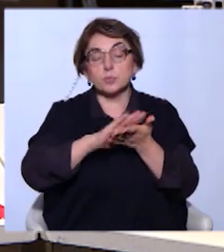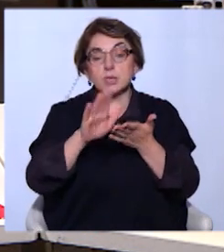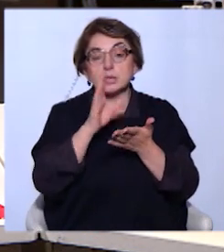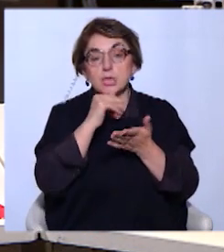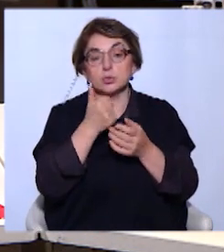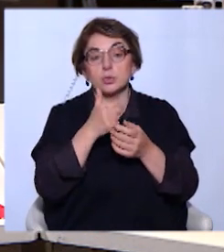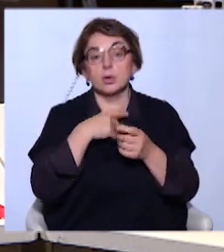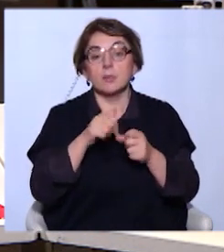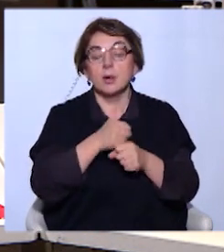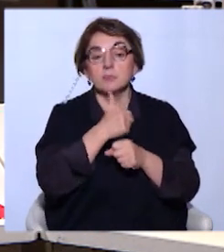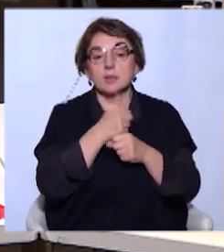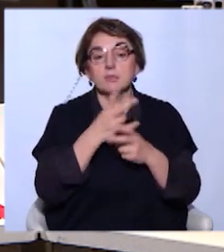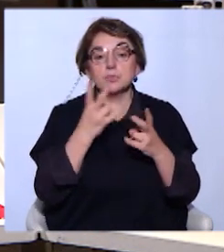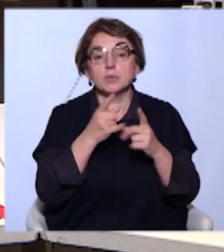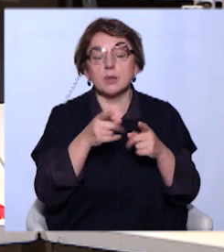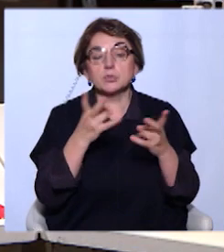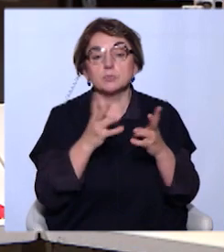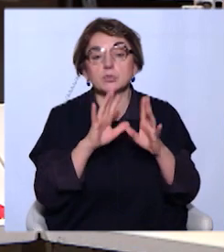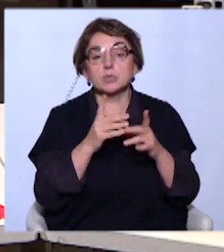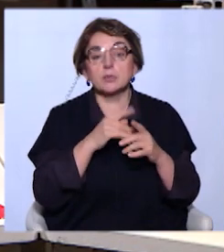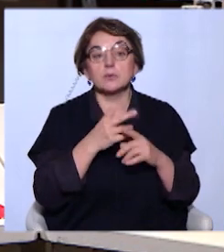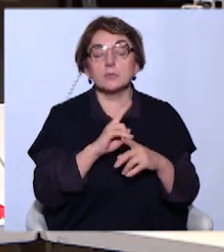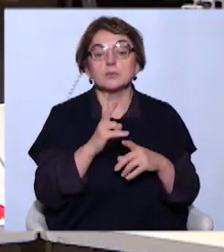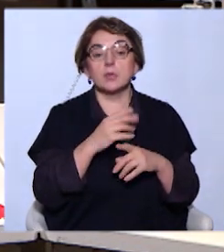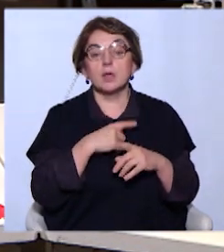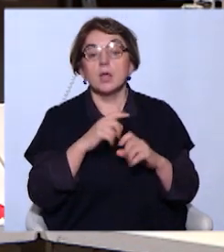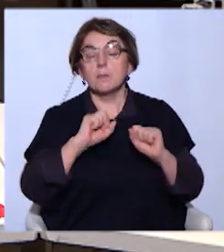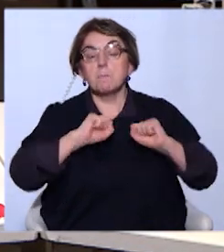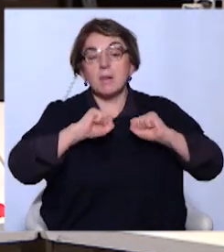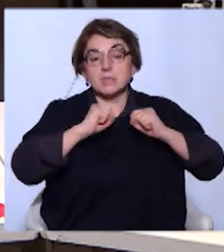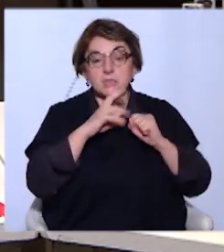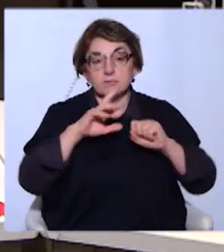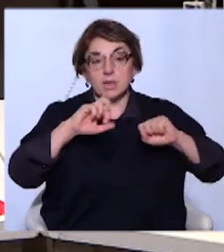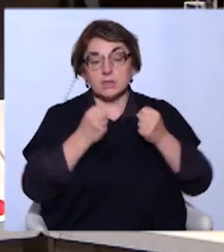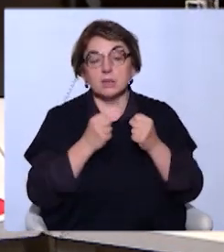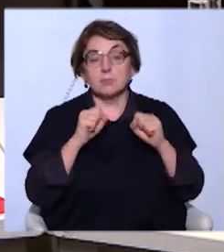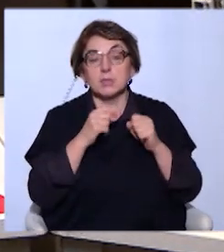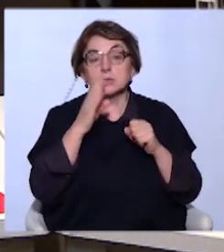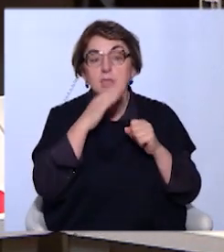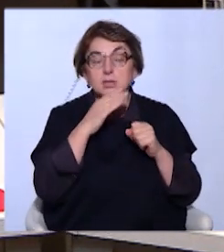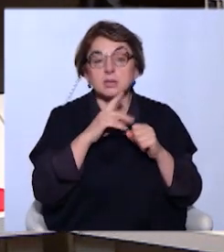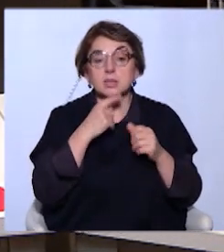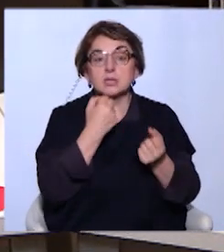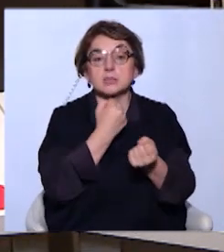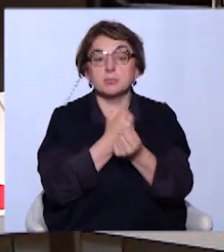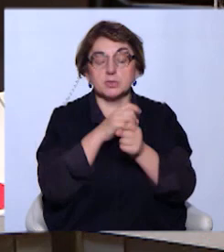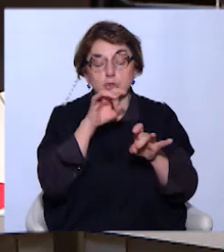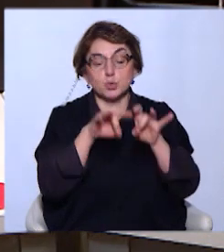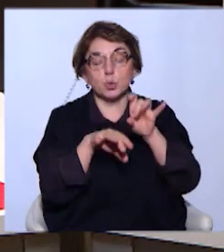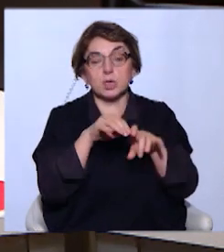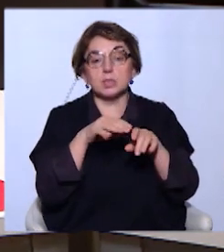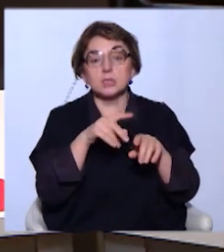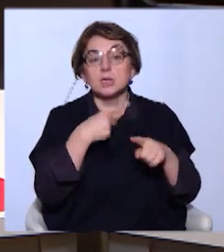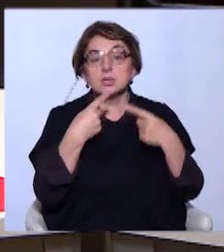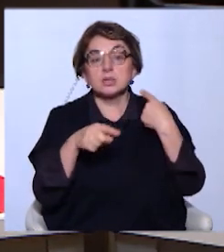დისტილაცია და როგორ ხებულობთ გამოხდილ წყალს. და მთავარი რაც გვჭირდება ამ შემთხვევაში, ეს არის მაცივარი. თქვენ იცით, რომ წყლისა